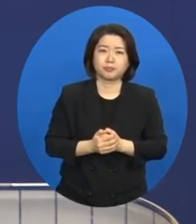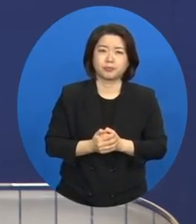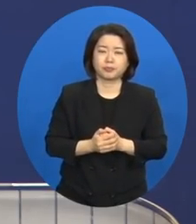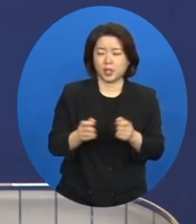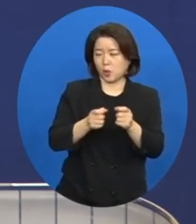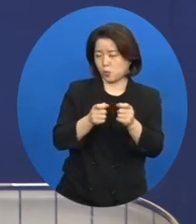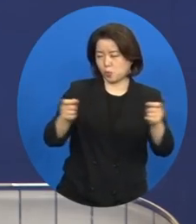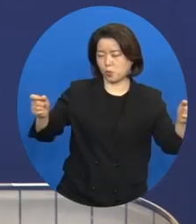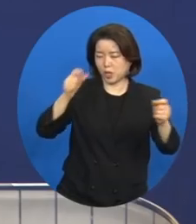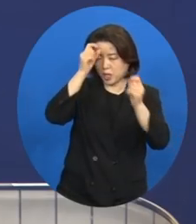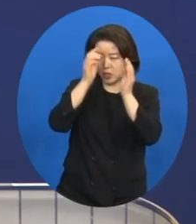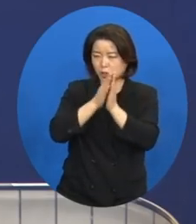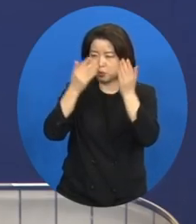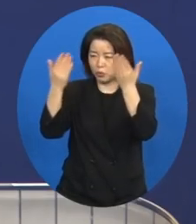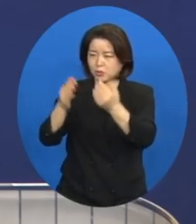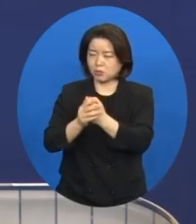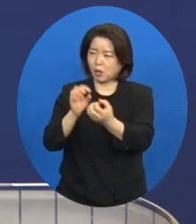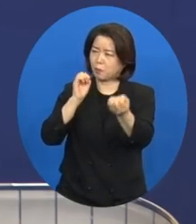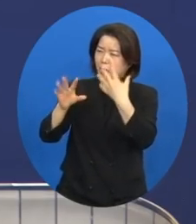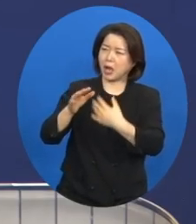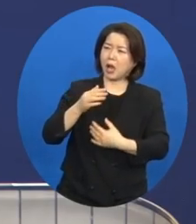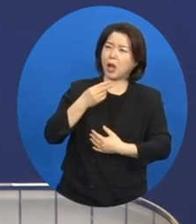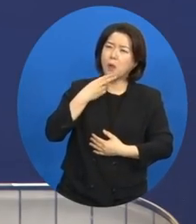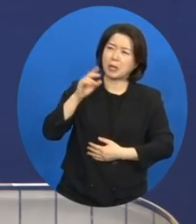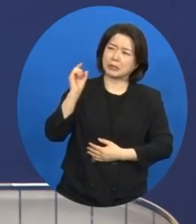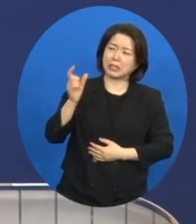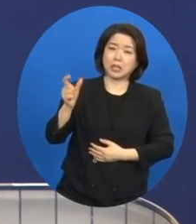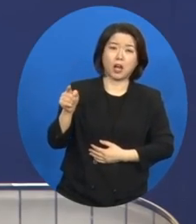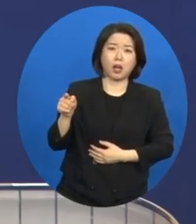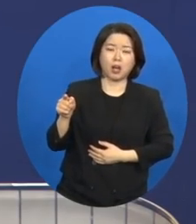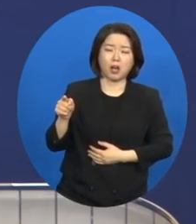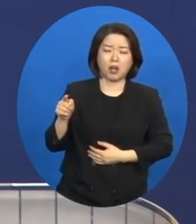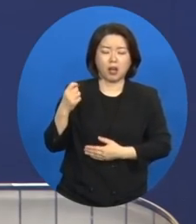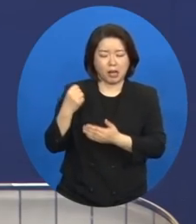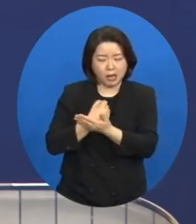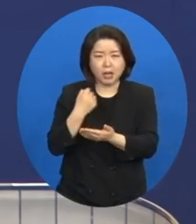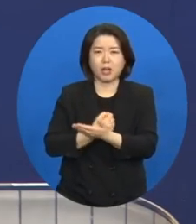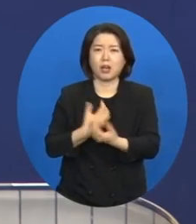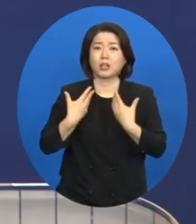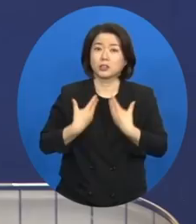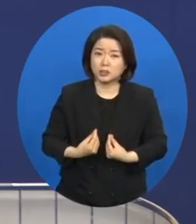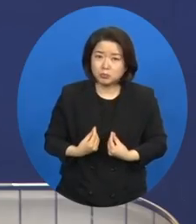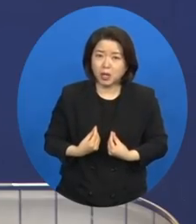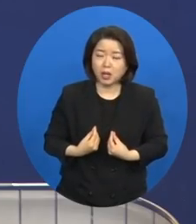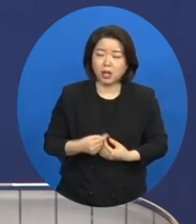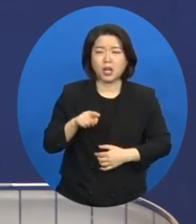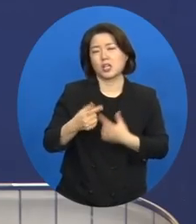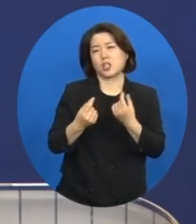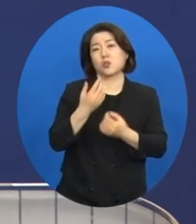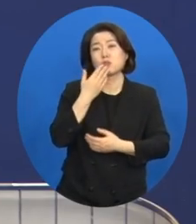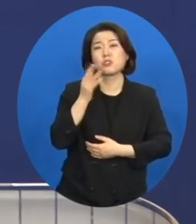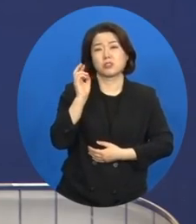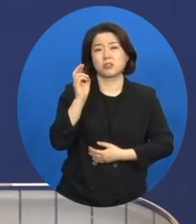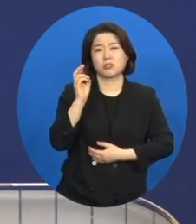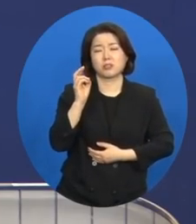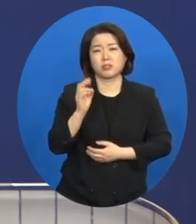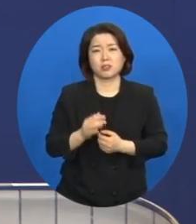오랜 시간 기도했는데 왜 응답해 주지 않으십니까? 너무 서운합니다. 실망스럽습니다. 그렇게 말할 수 있어요.